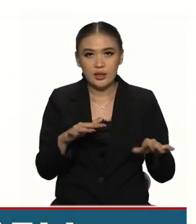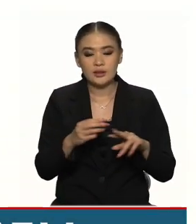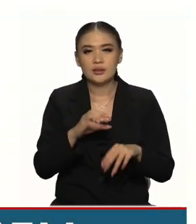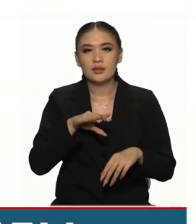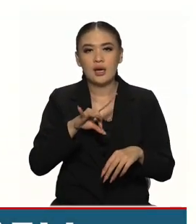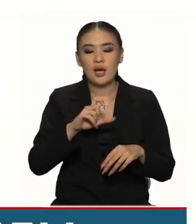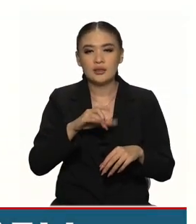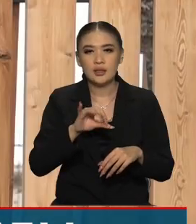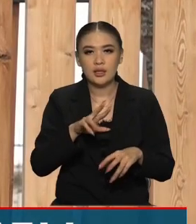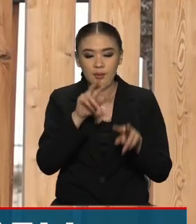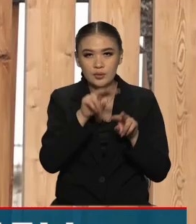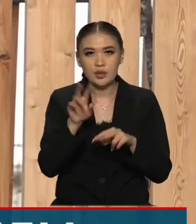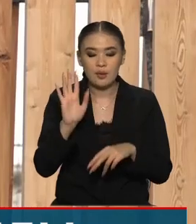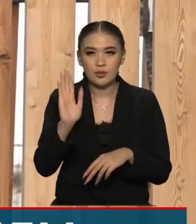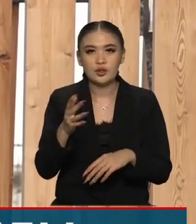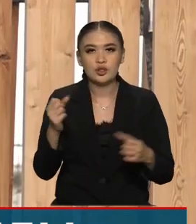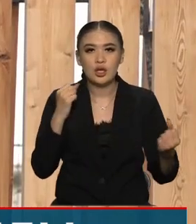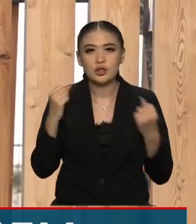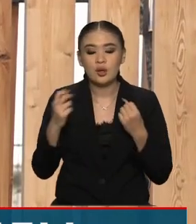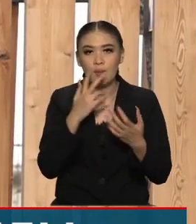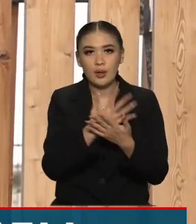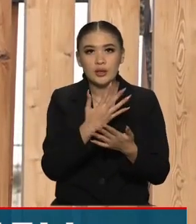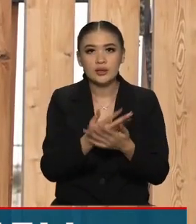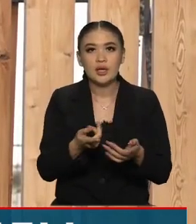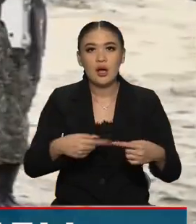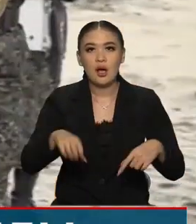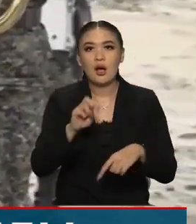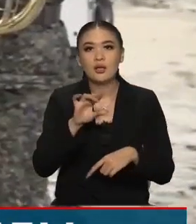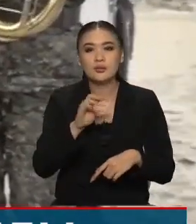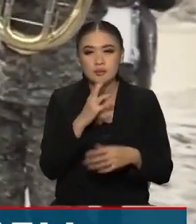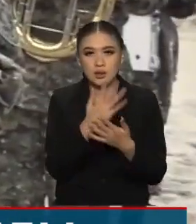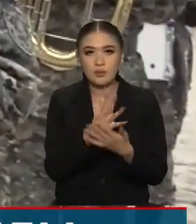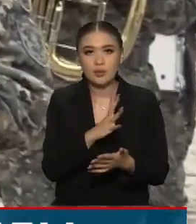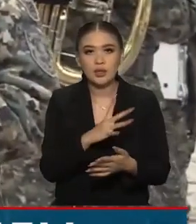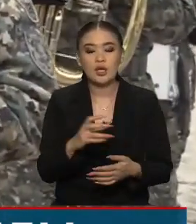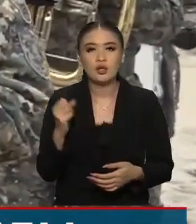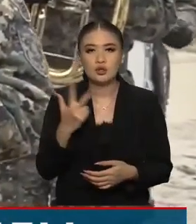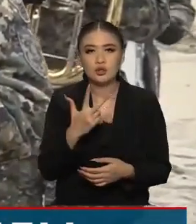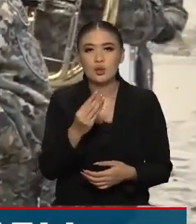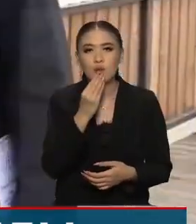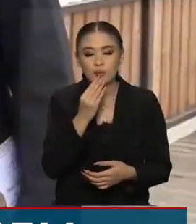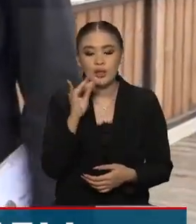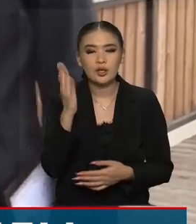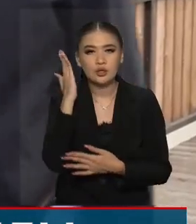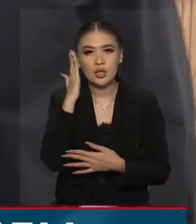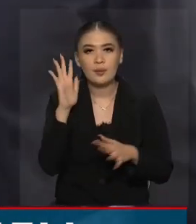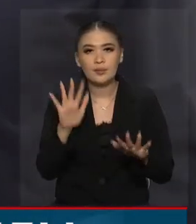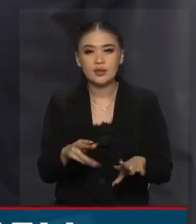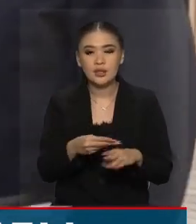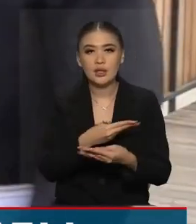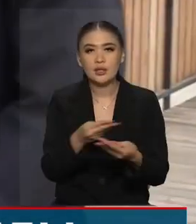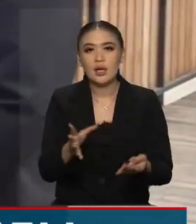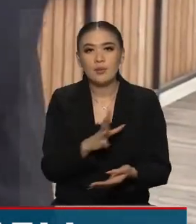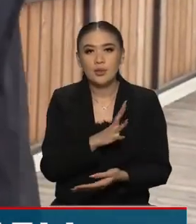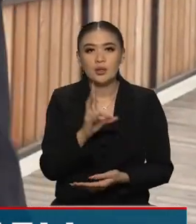нысандарды күзетеді. Тактикалық жаттығудың барлық шығынын аймақ әкімдігі көтерді. Сарбаздар үш мезгіл ыстық тамақ жататын орынмен қамтылды. Жиын соңында